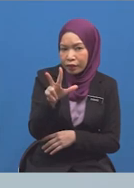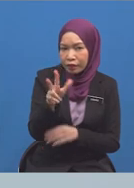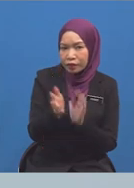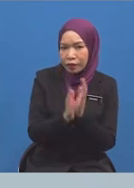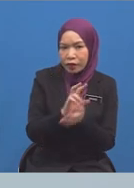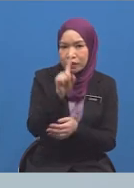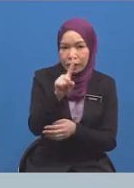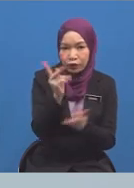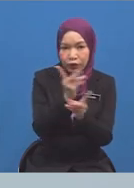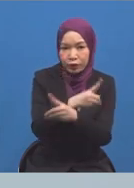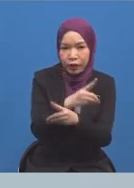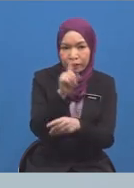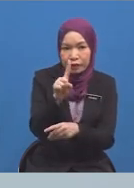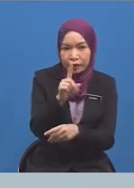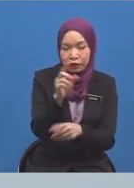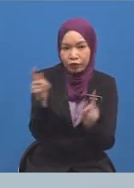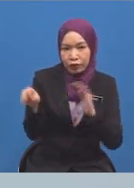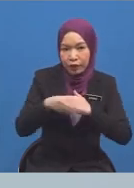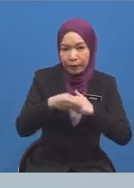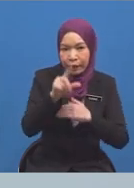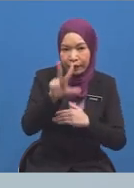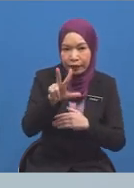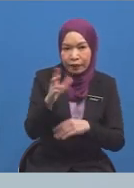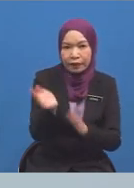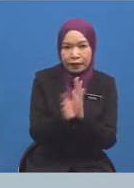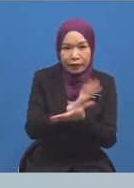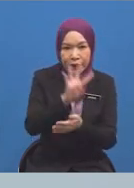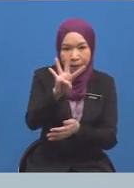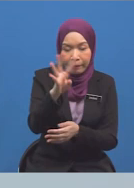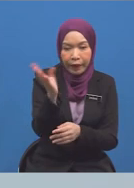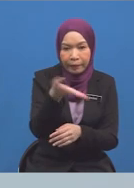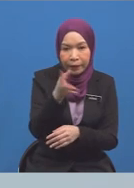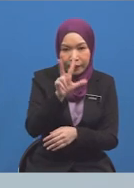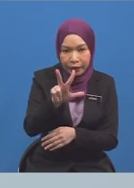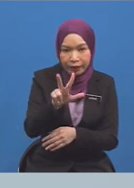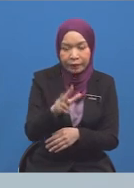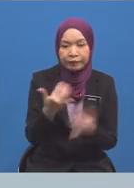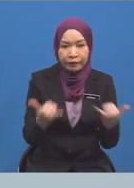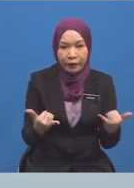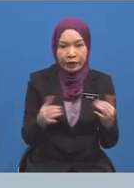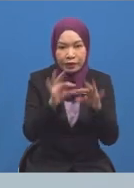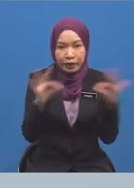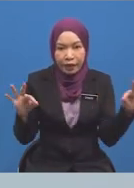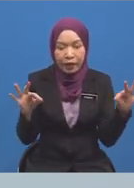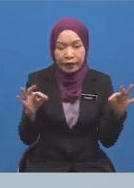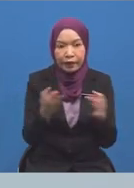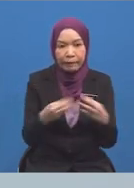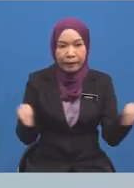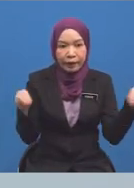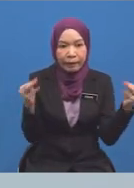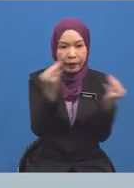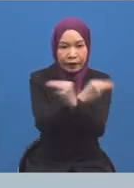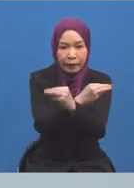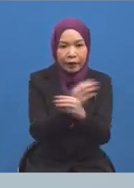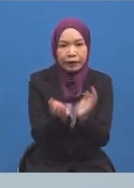= 4 pertiga sekarang ayat matematik bagi Soalnya ini